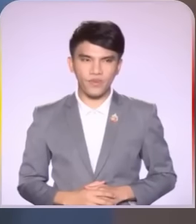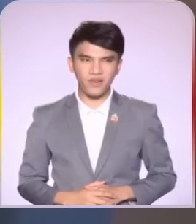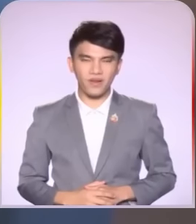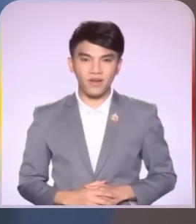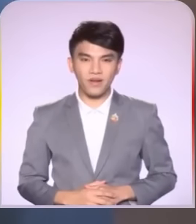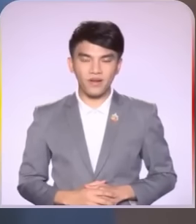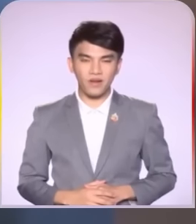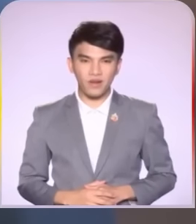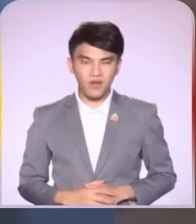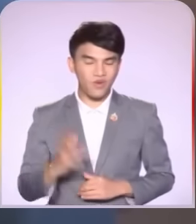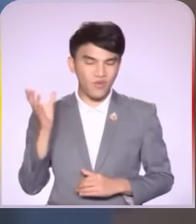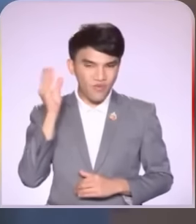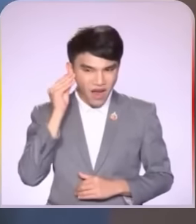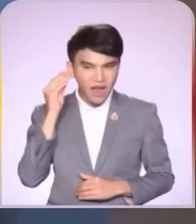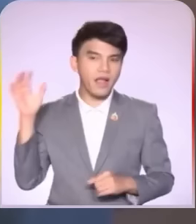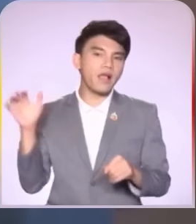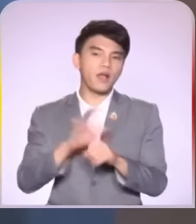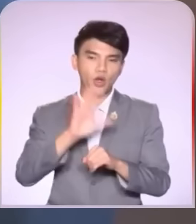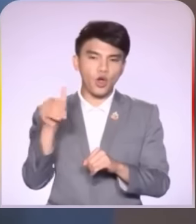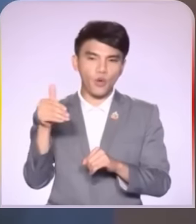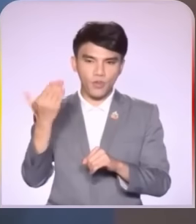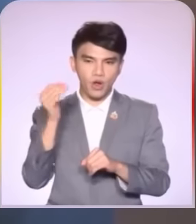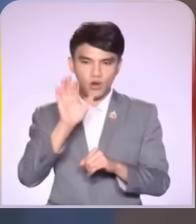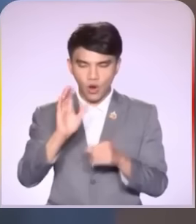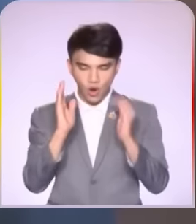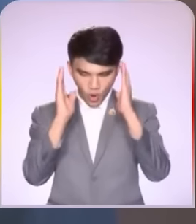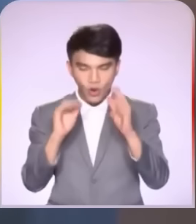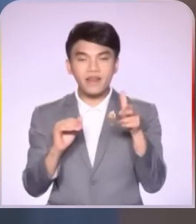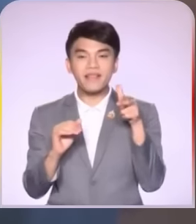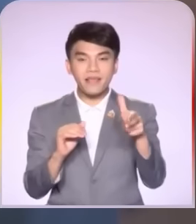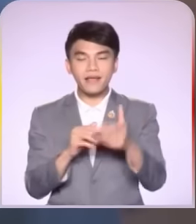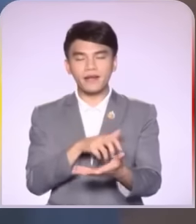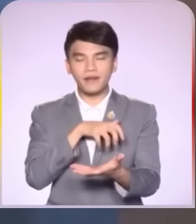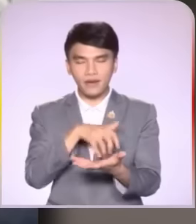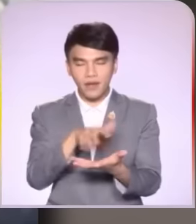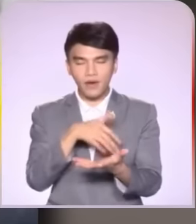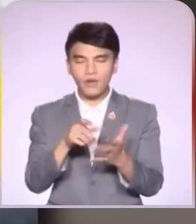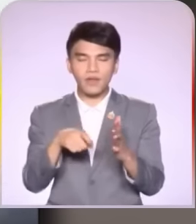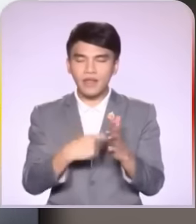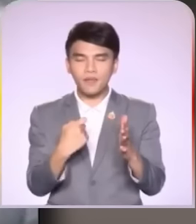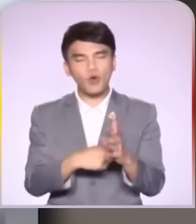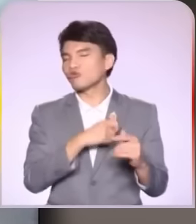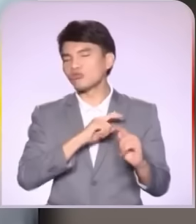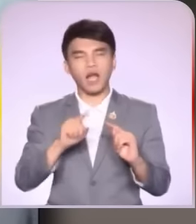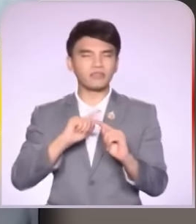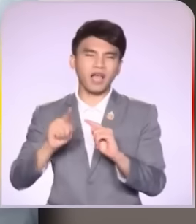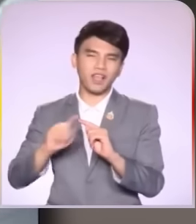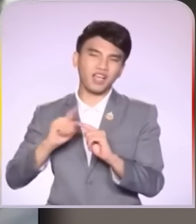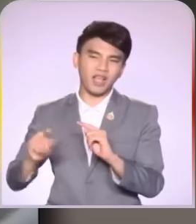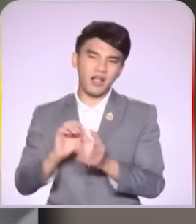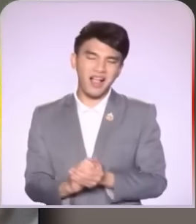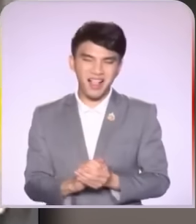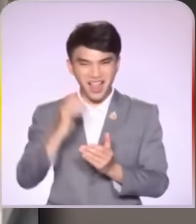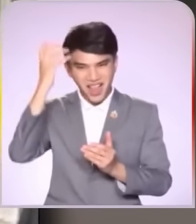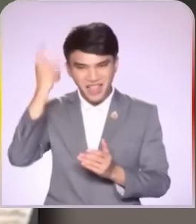คุณผู้ชมครับฟังความให้ครบด้านนี่คือฝั่งของคนยิงที่เขาอ้างเหตุผลต่างๆนานานะครับบอกว่าโดนก